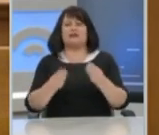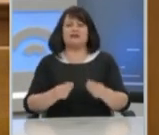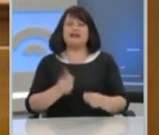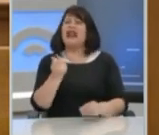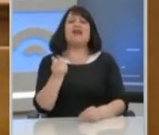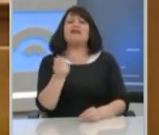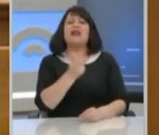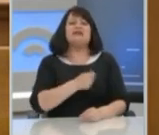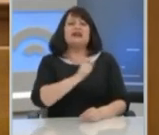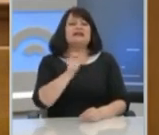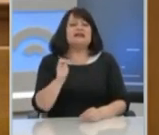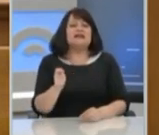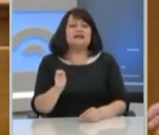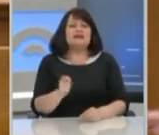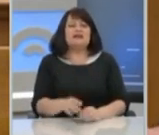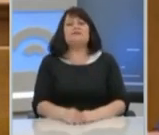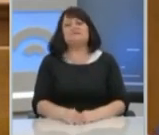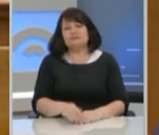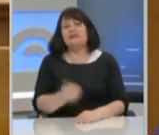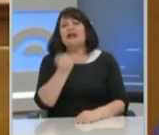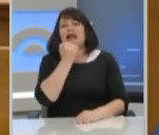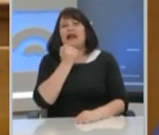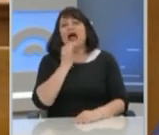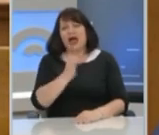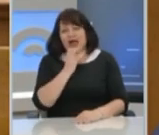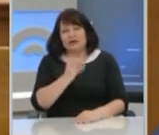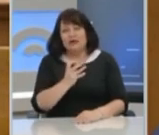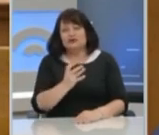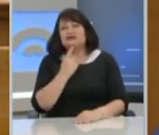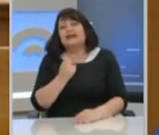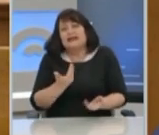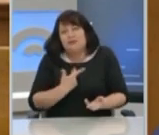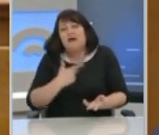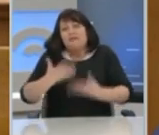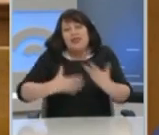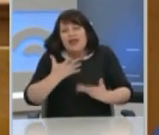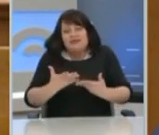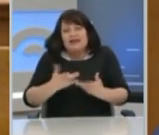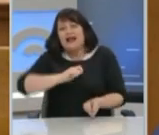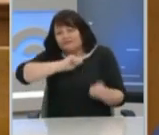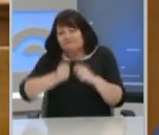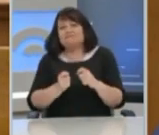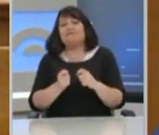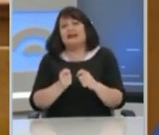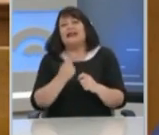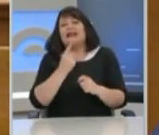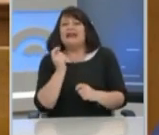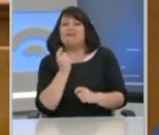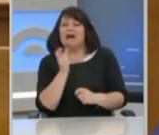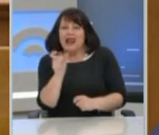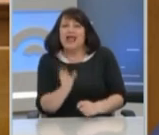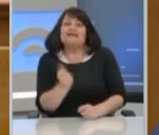χρήματα? Καλό, γλώσσα λανθάνουσα, πήγα να πω ότι τα κάνατε σπίτια. Και σπίτια τα κάνατε και offshore τα κάνατε. Όλα τα